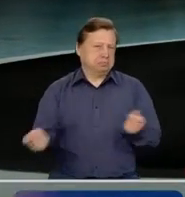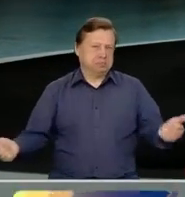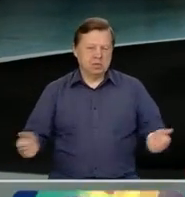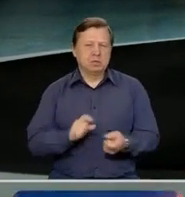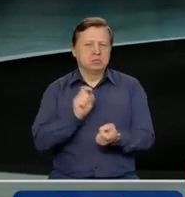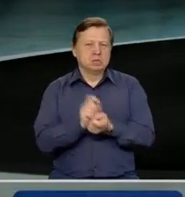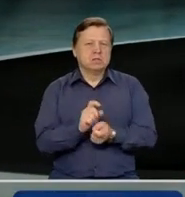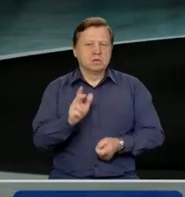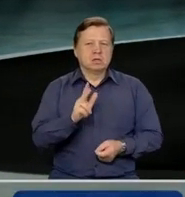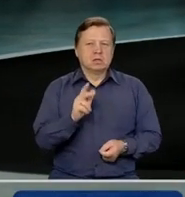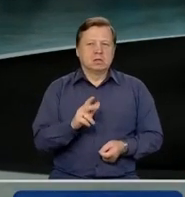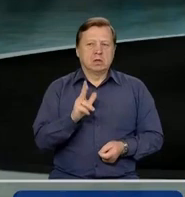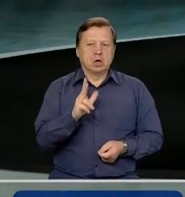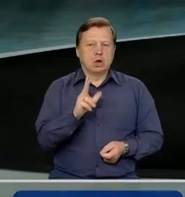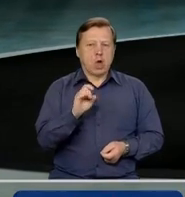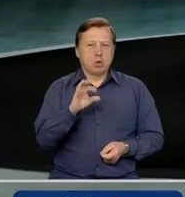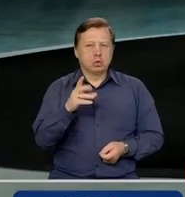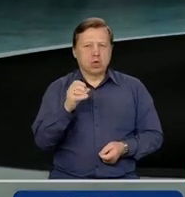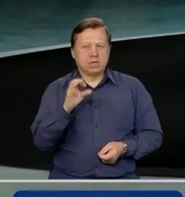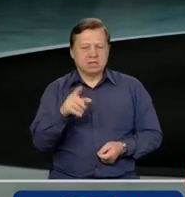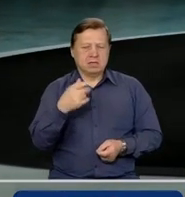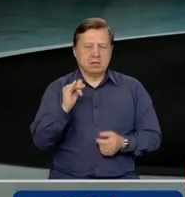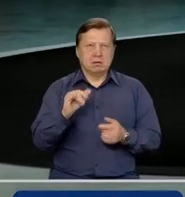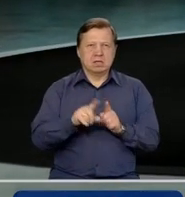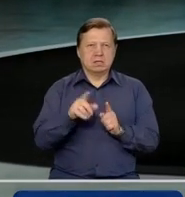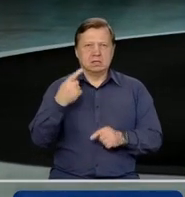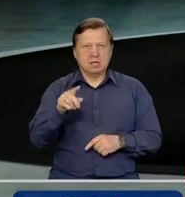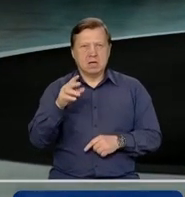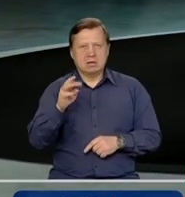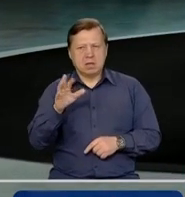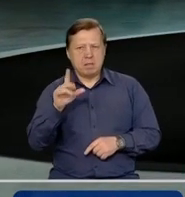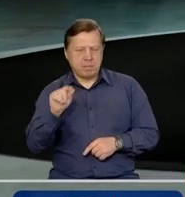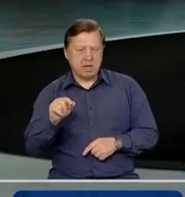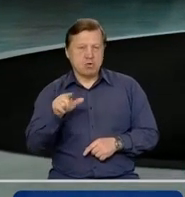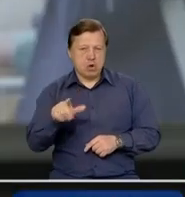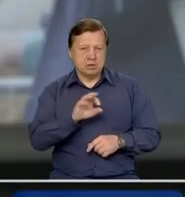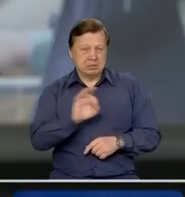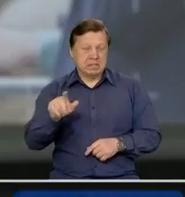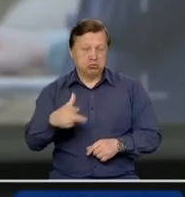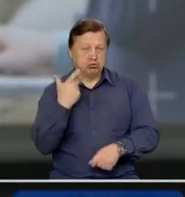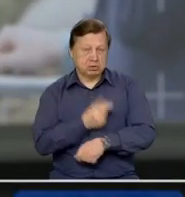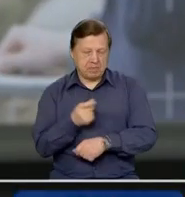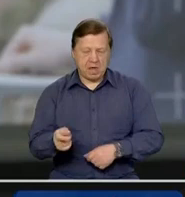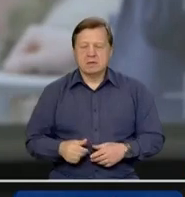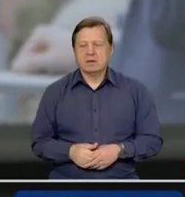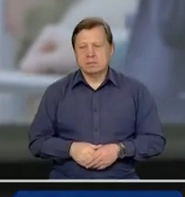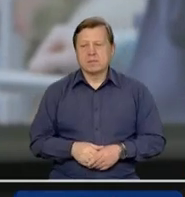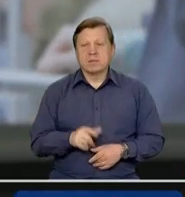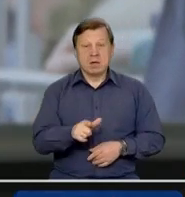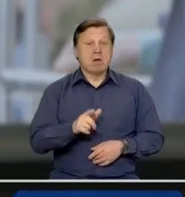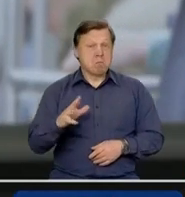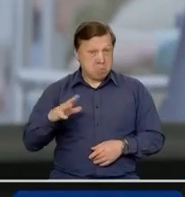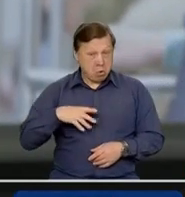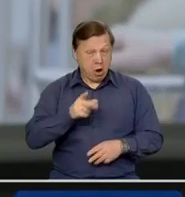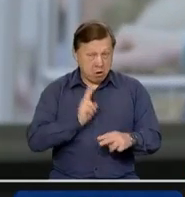przeciwko kokluszowi, DTP. To jest taka kombinowana szczepionka, więc sam fakt przejścia tej choroby nie